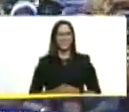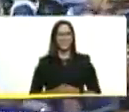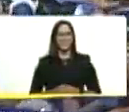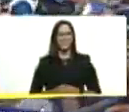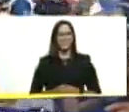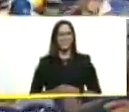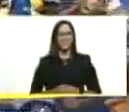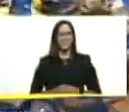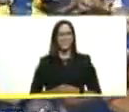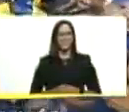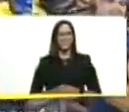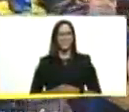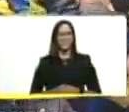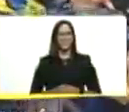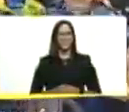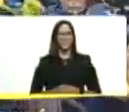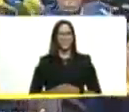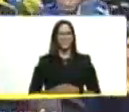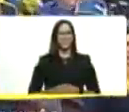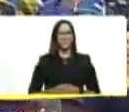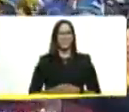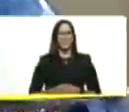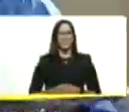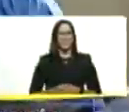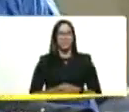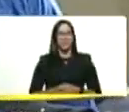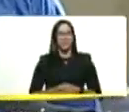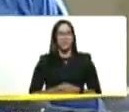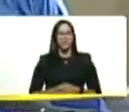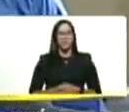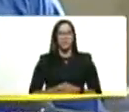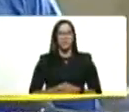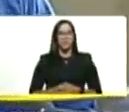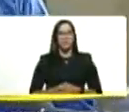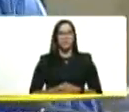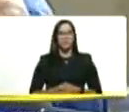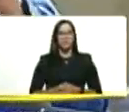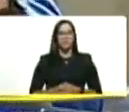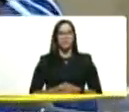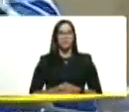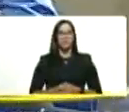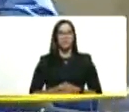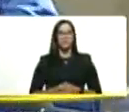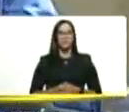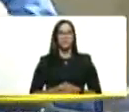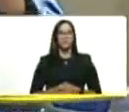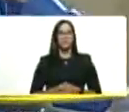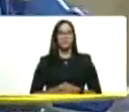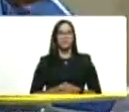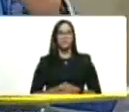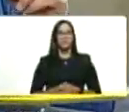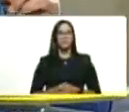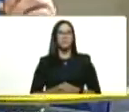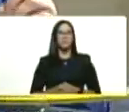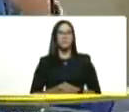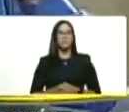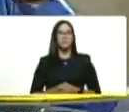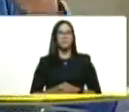نحن أيها الشعب الفنزويلي البطل بقيادة الرئيس نيكولاس مادورو نحن نفخر بكم نعتز